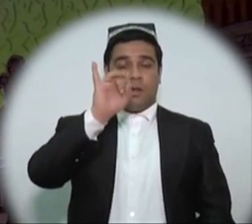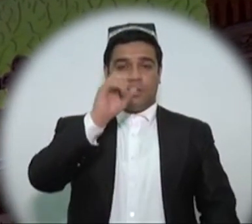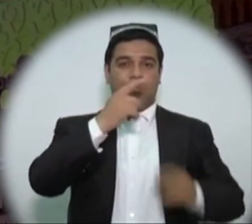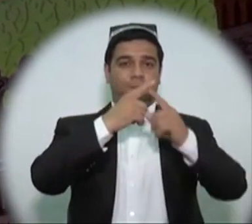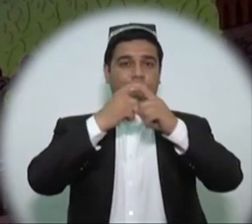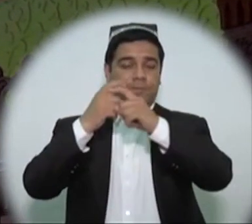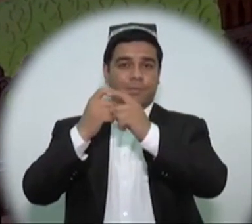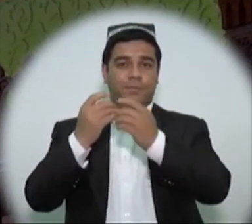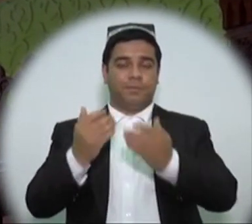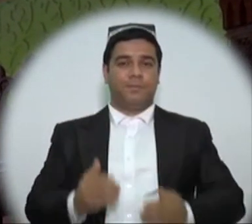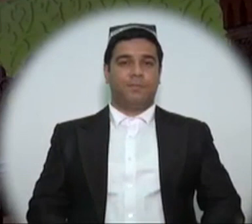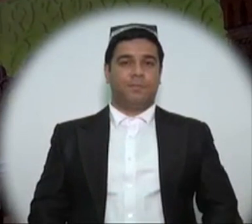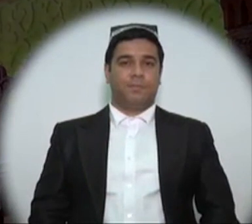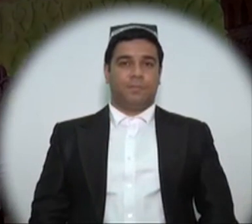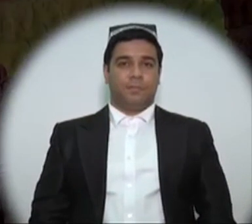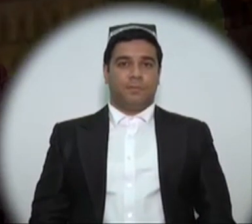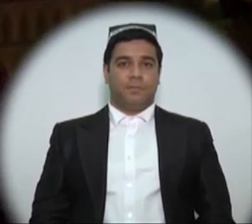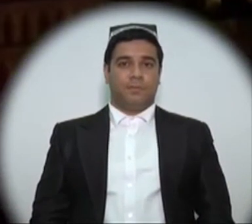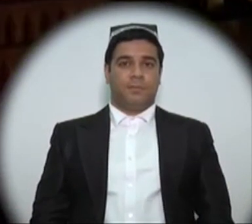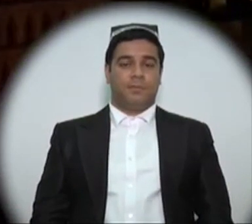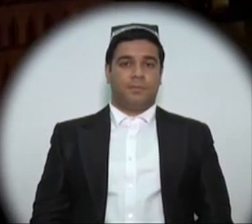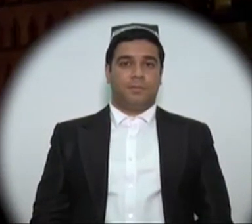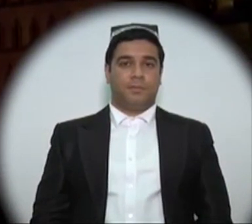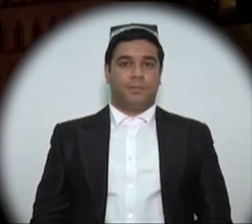Elhamdülillahillezî ferada aleyna siyâme şehri Ramazan